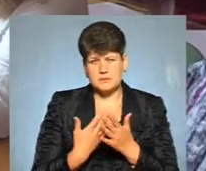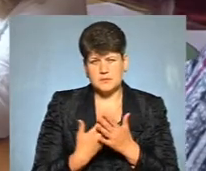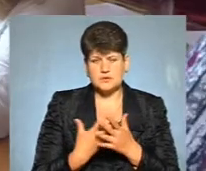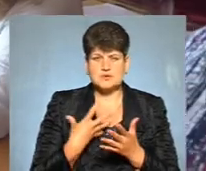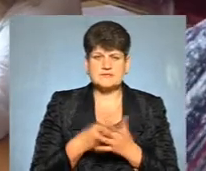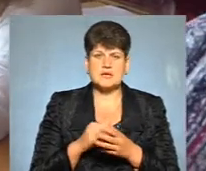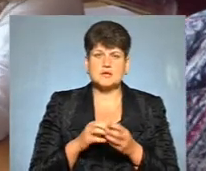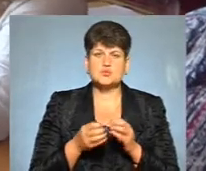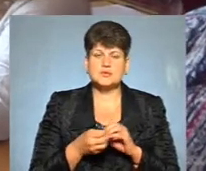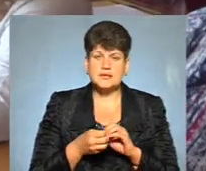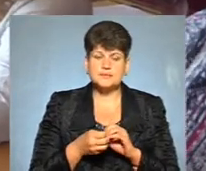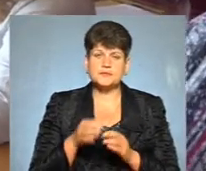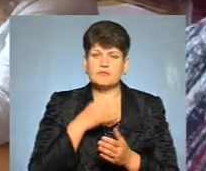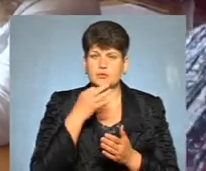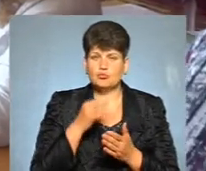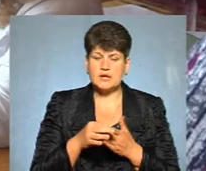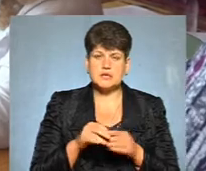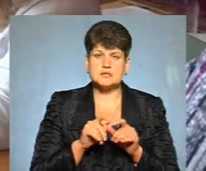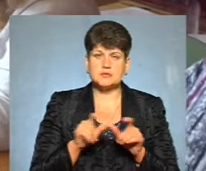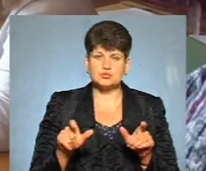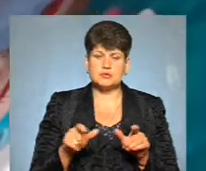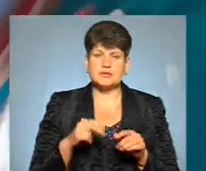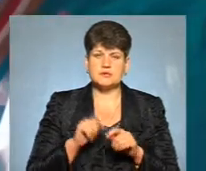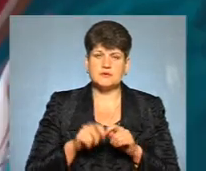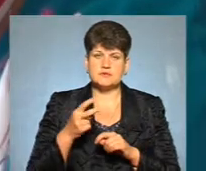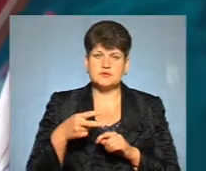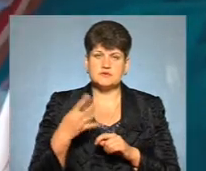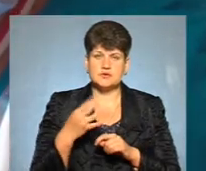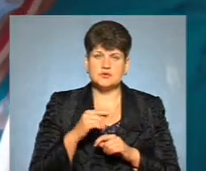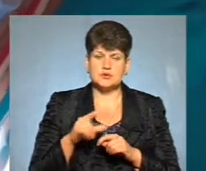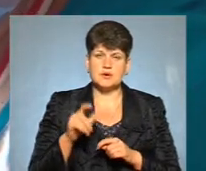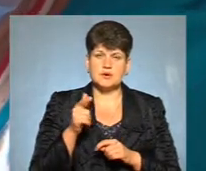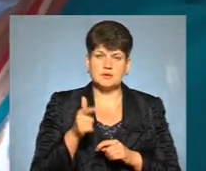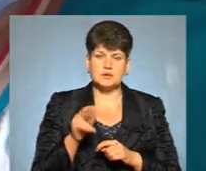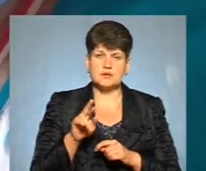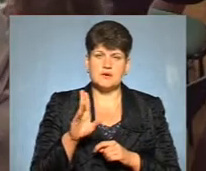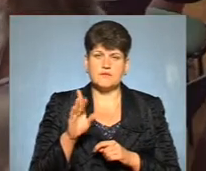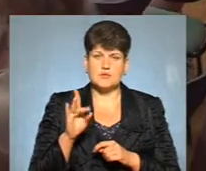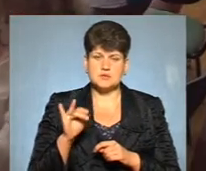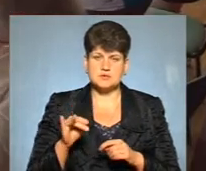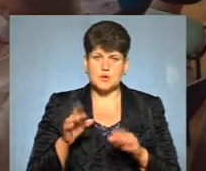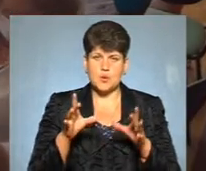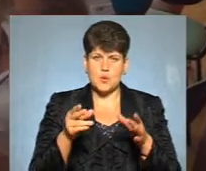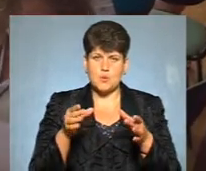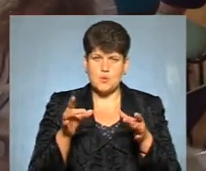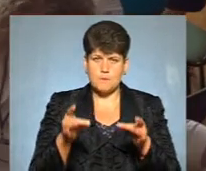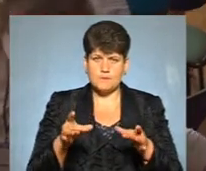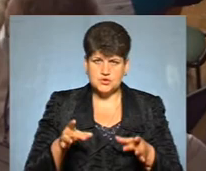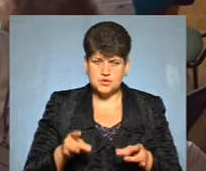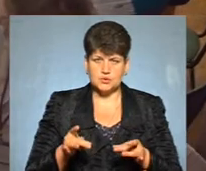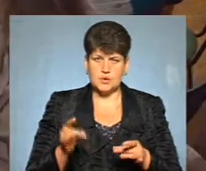результат. Відповідальна за пункт тестування у 24-й школі Галина Яворська опечатує контейнер із роботами